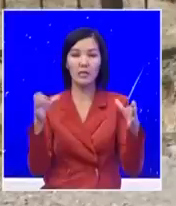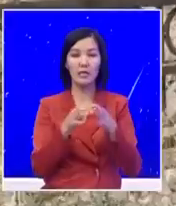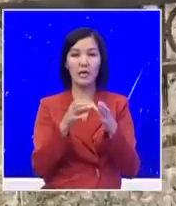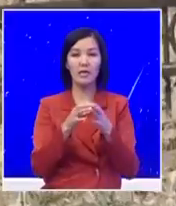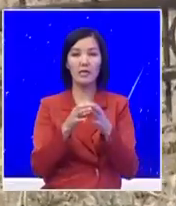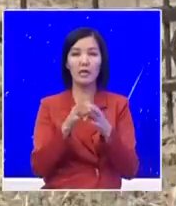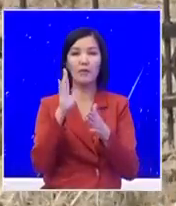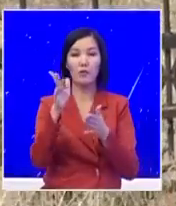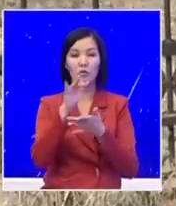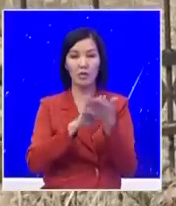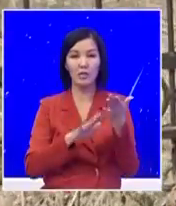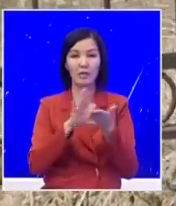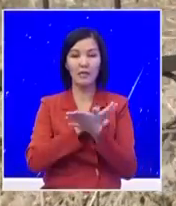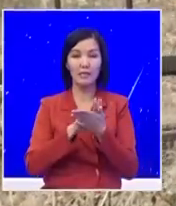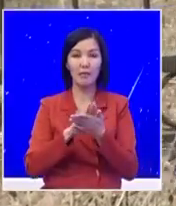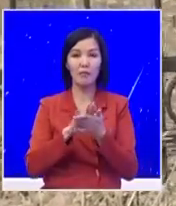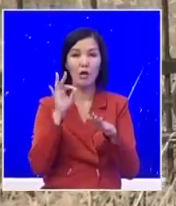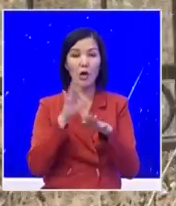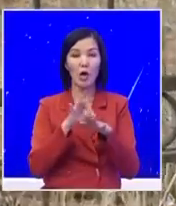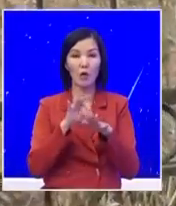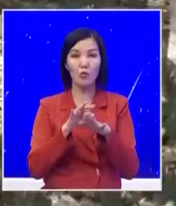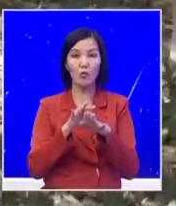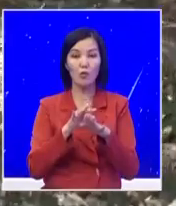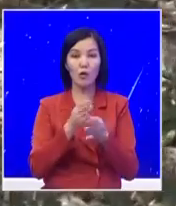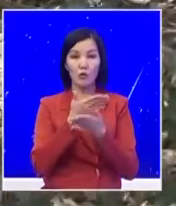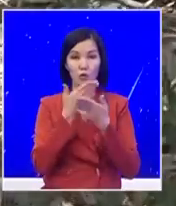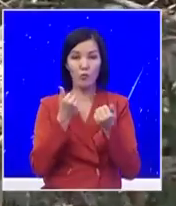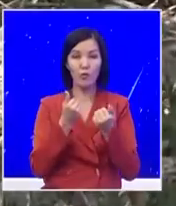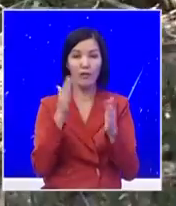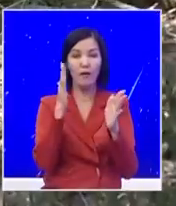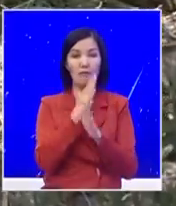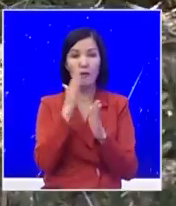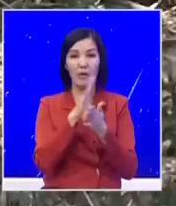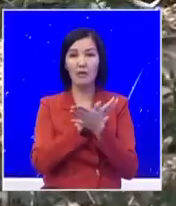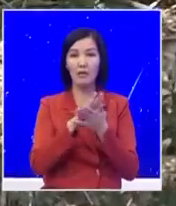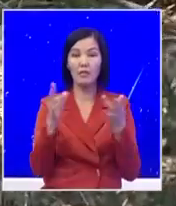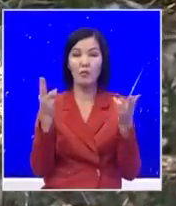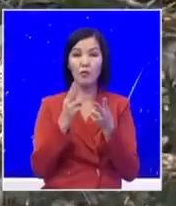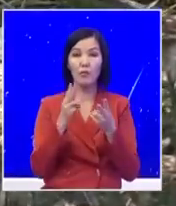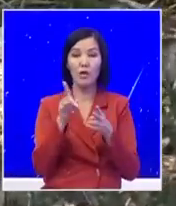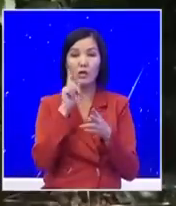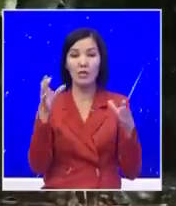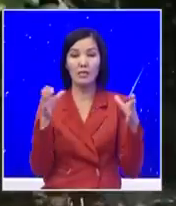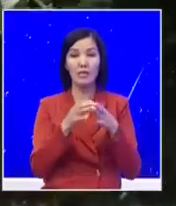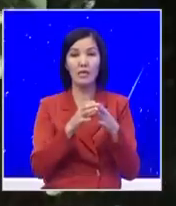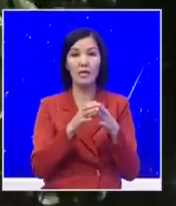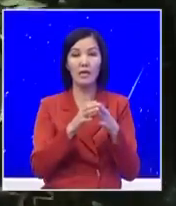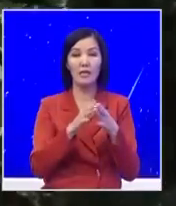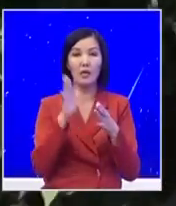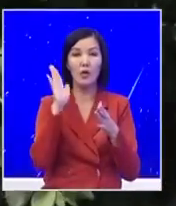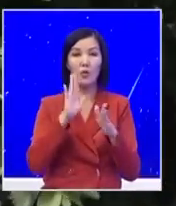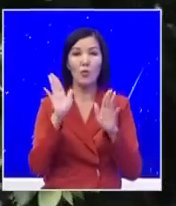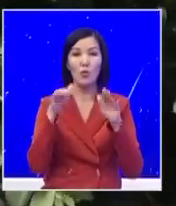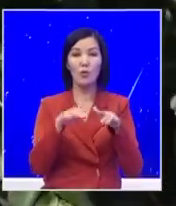тоқтап қалмады. Тазалық тұрған жерде ауруға орын жоқ. Табиғат анада пәктікті сүйеді. Жасыл елдіктер Қаскелең өзенінің бойын әр